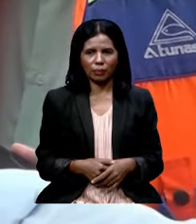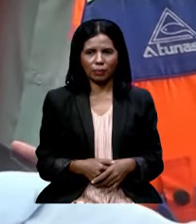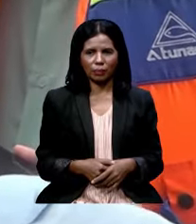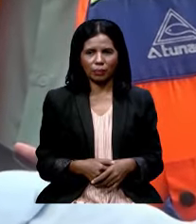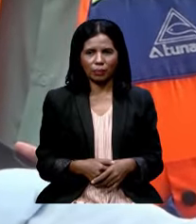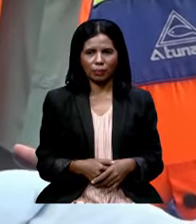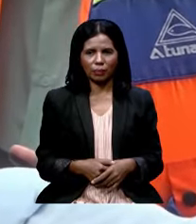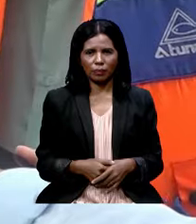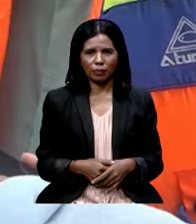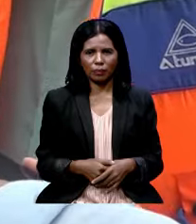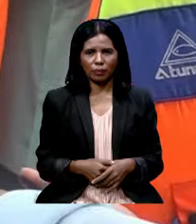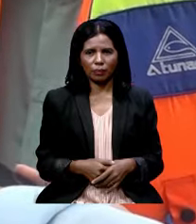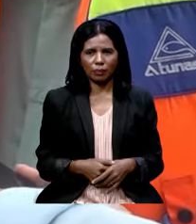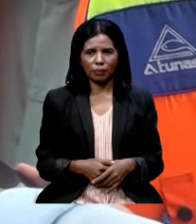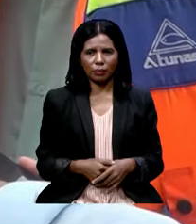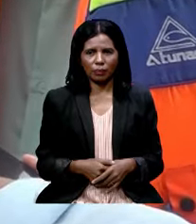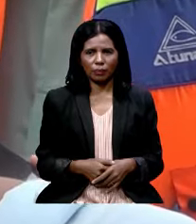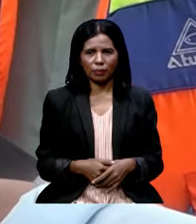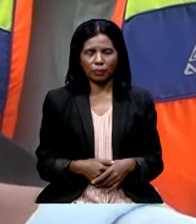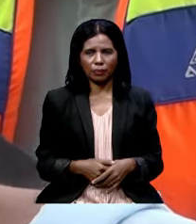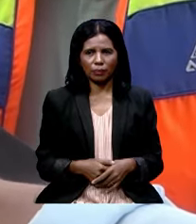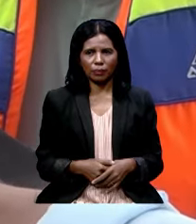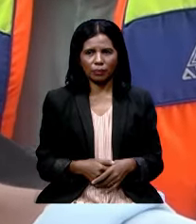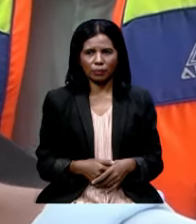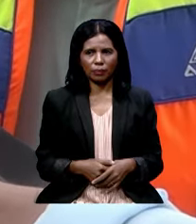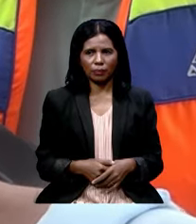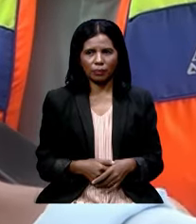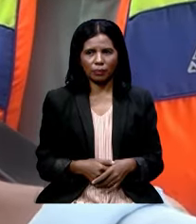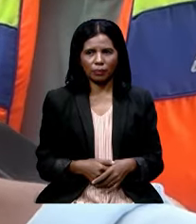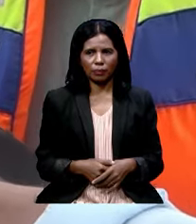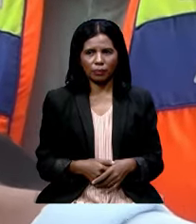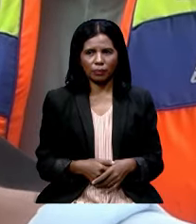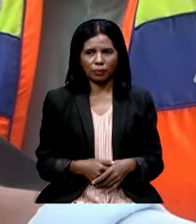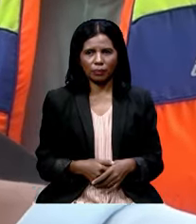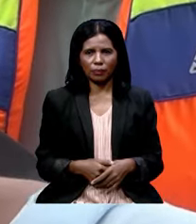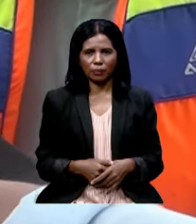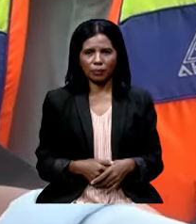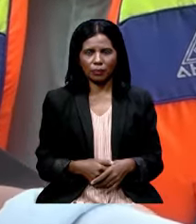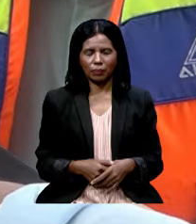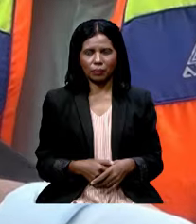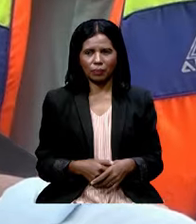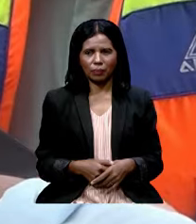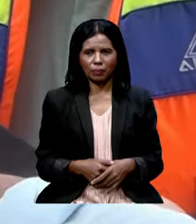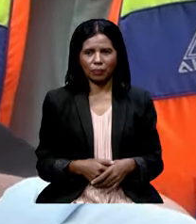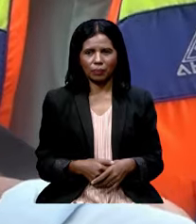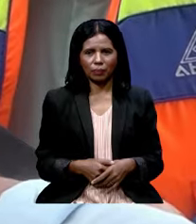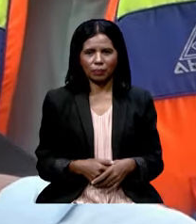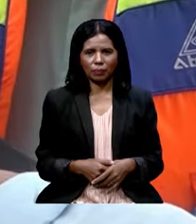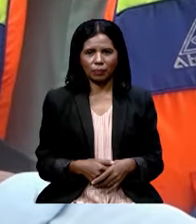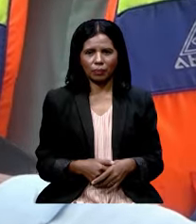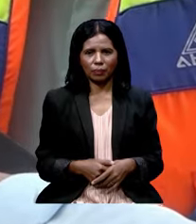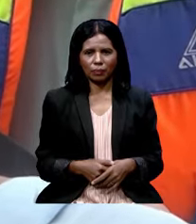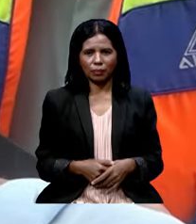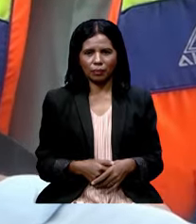huma huma. Sekarang ni fe la kai pugat lenak nila. Benan, jadi hai tasi i ingga nam nesa jadi